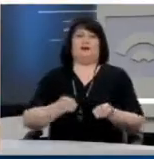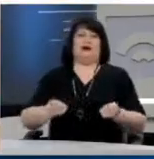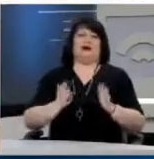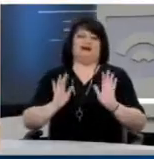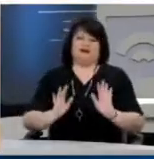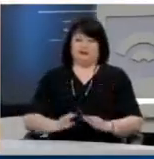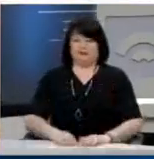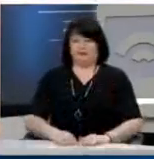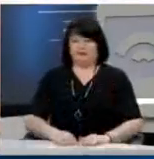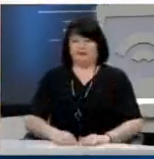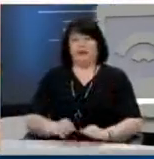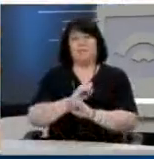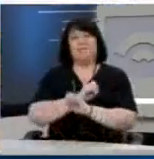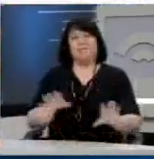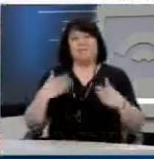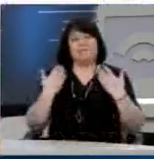Όσα ανακοινώσαμε